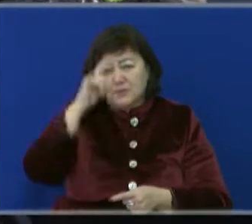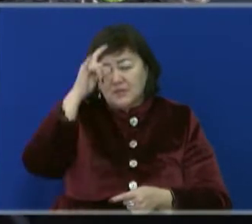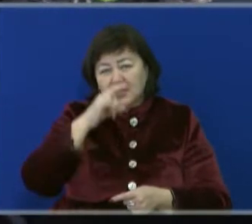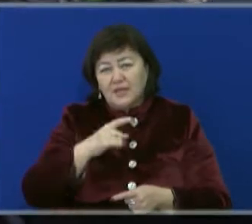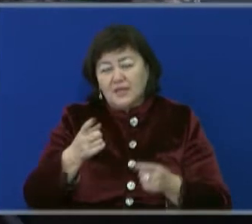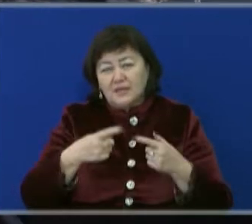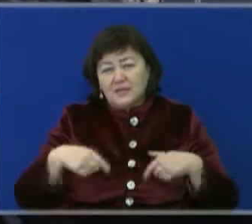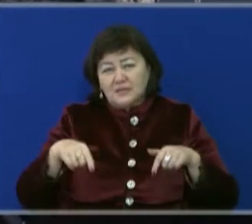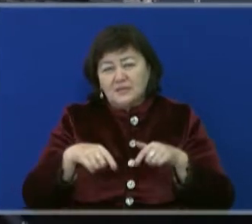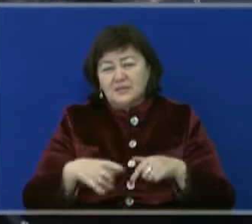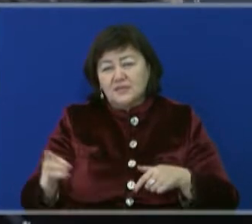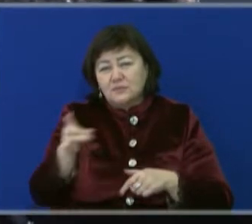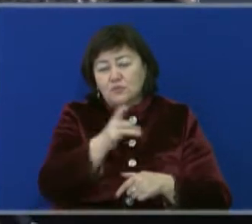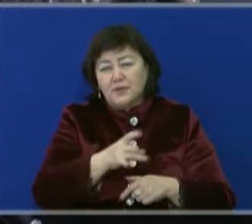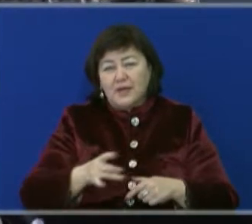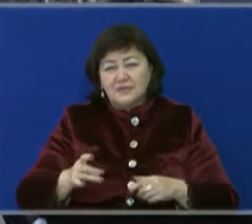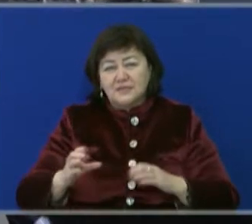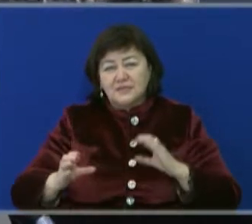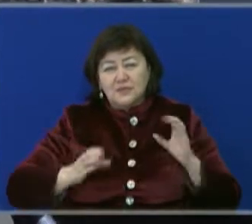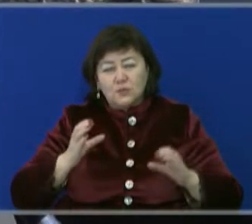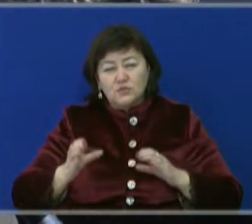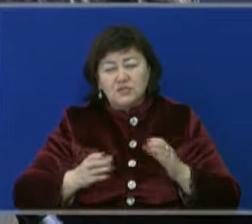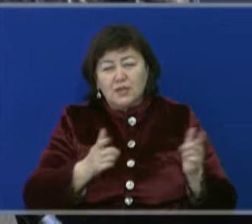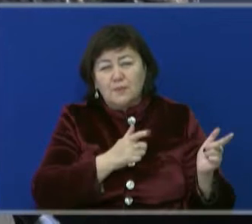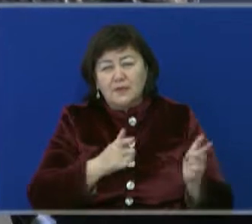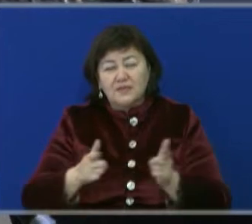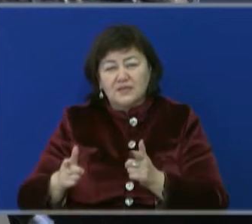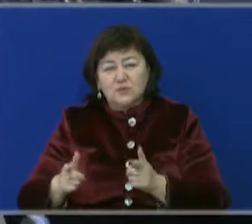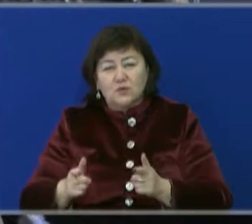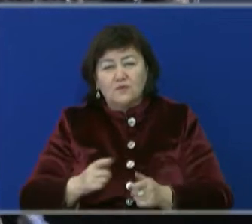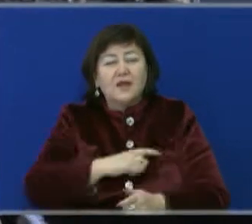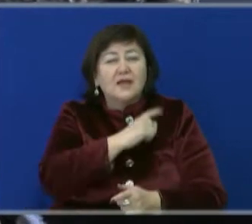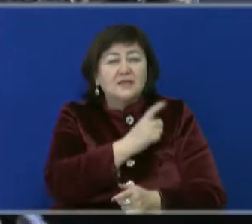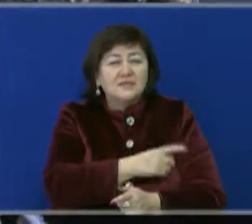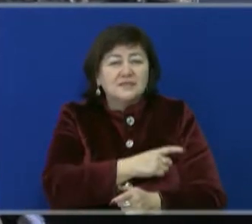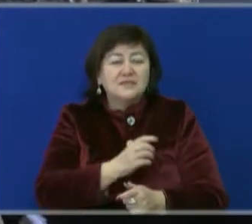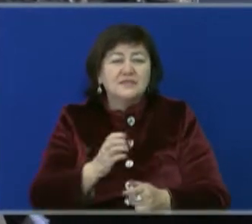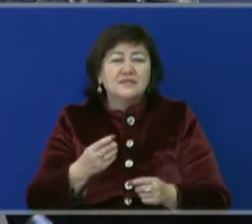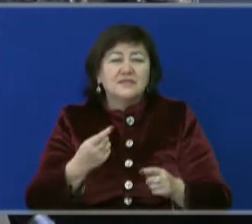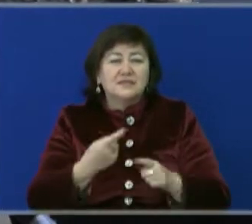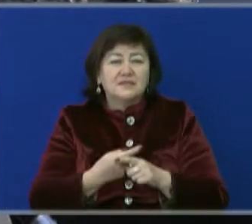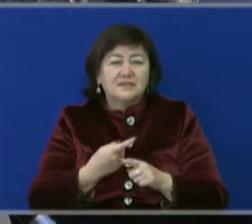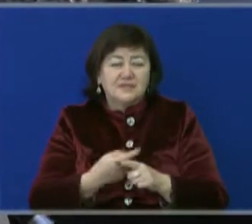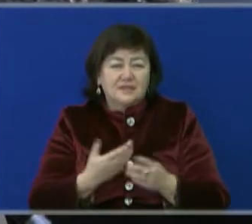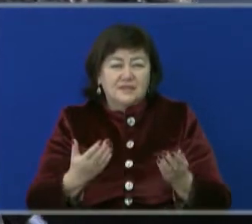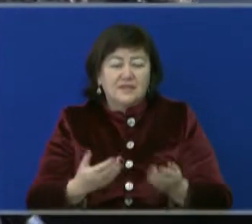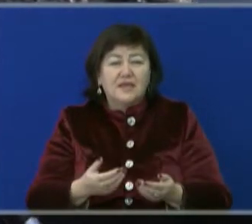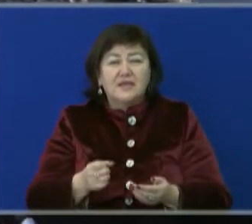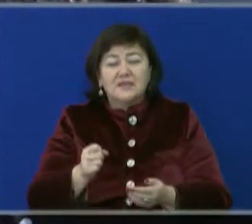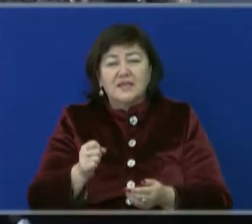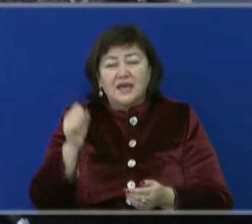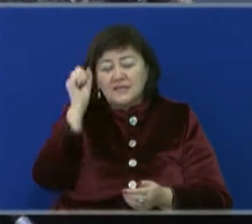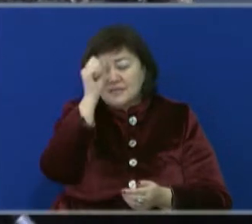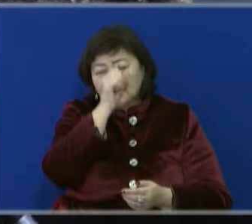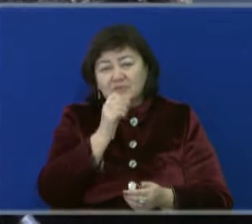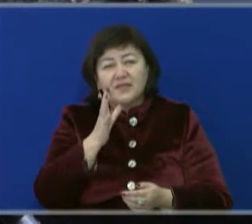Казахстан проходят республиканские учения подготовки сил и средств, сил гражданской защиты на зимний период. На